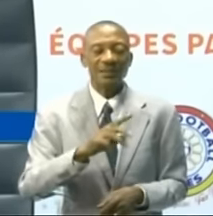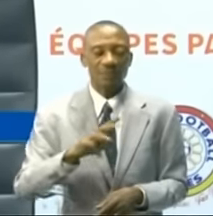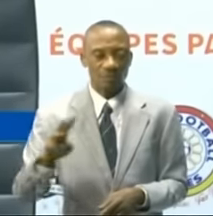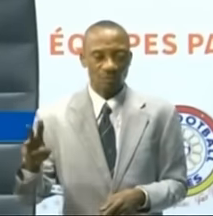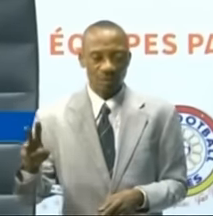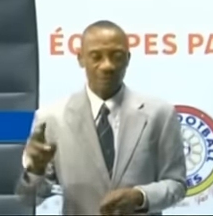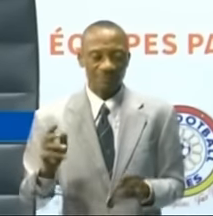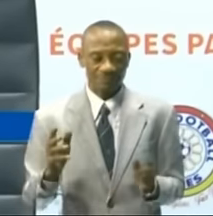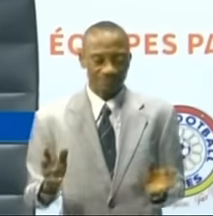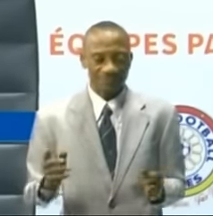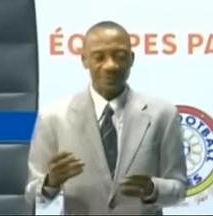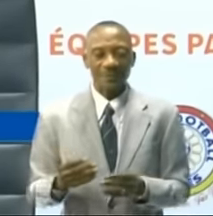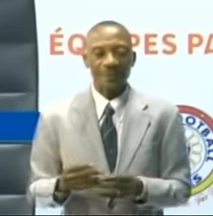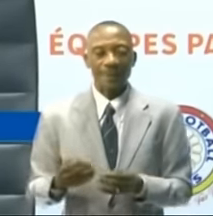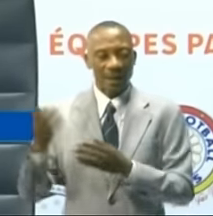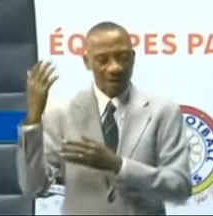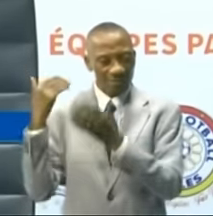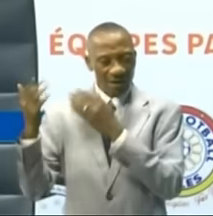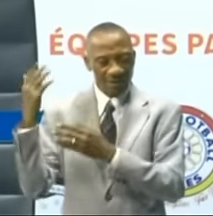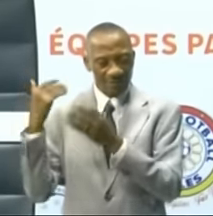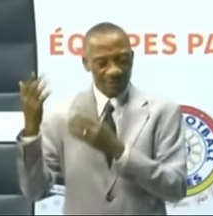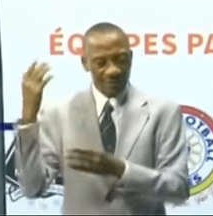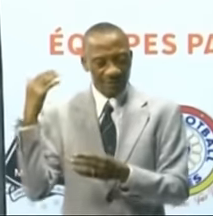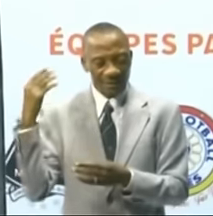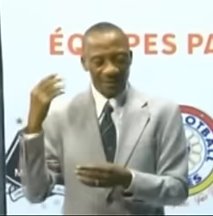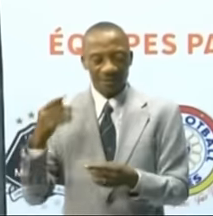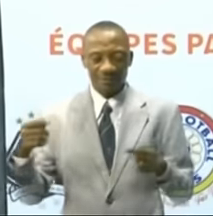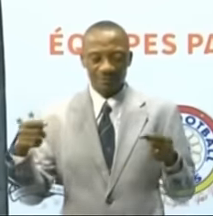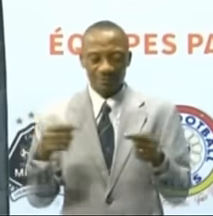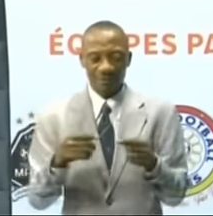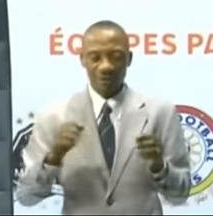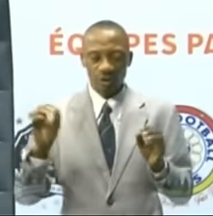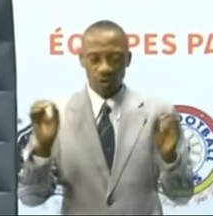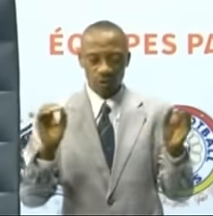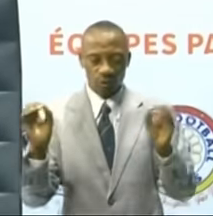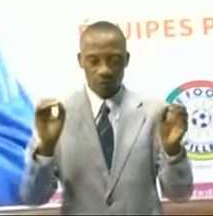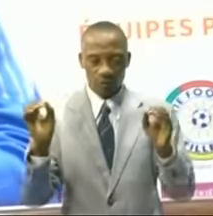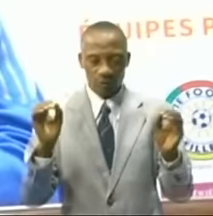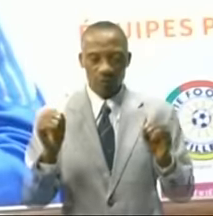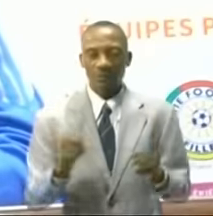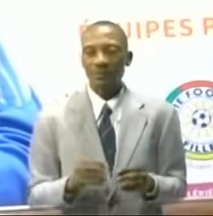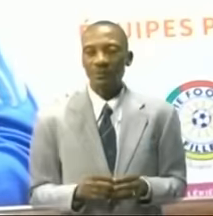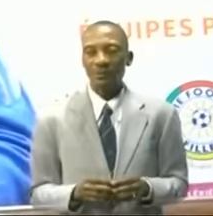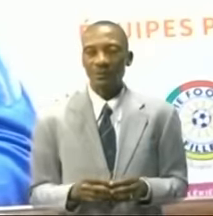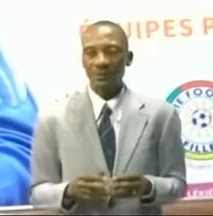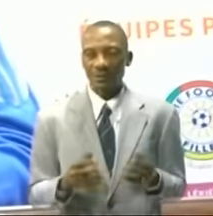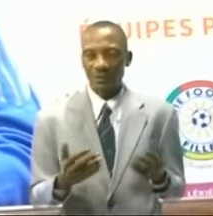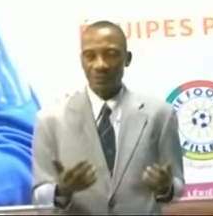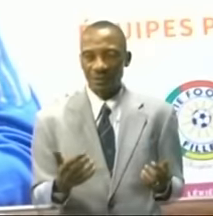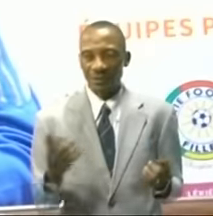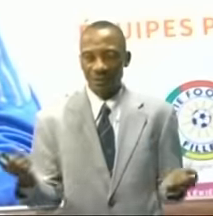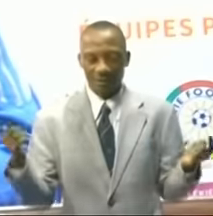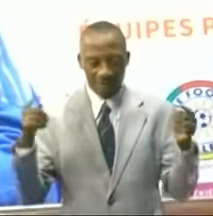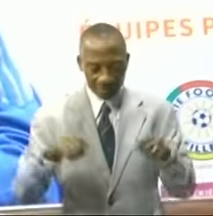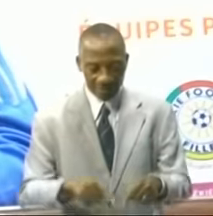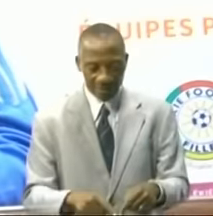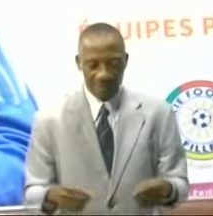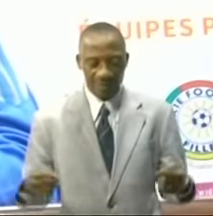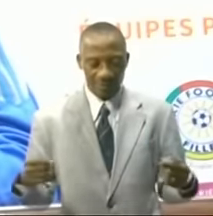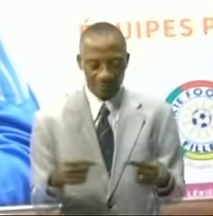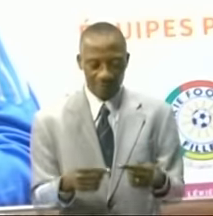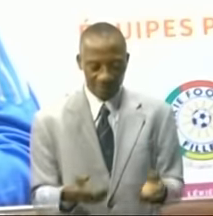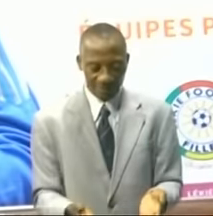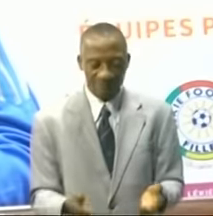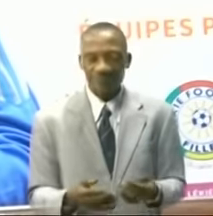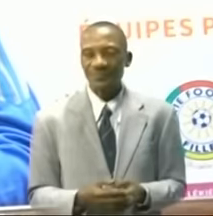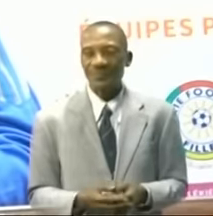match de demain comme une finale et on va se battre pour garder la coupe ici chez nous. Mazembe a un grand avantage au niveau du positionnement. Ça ne